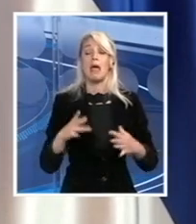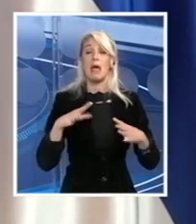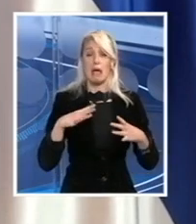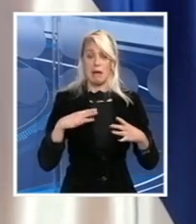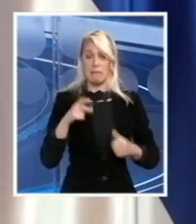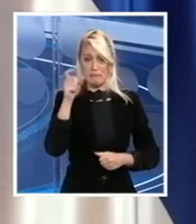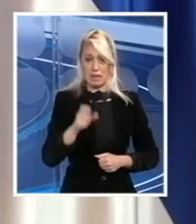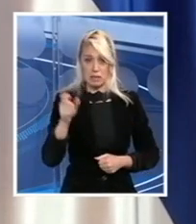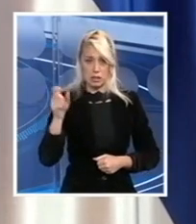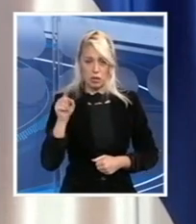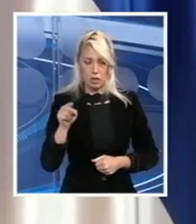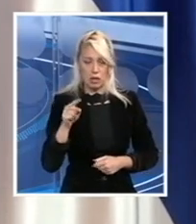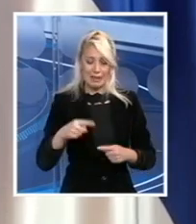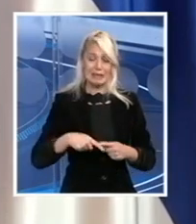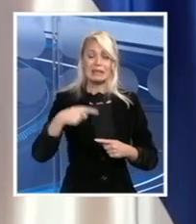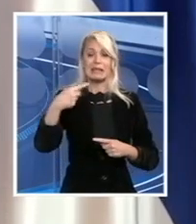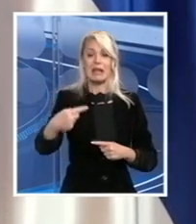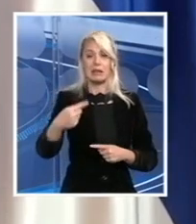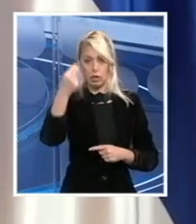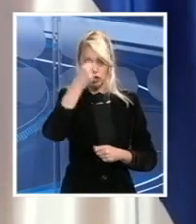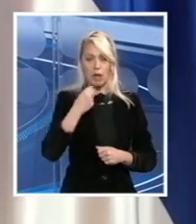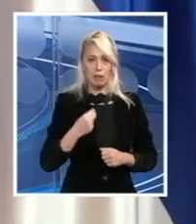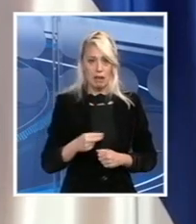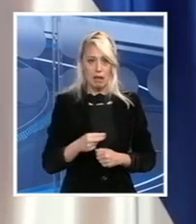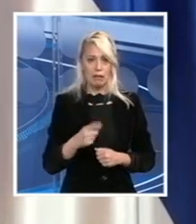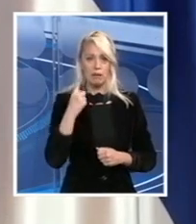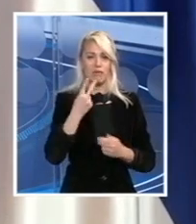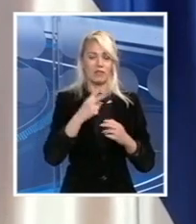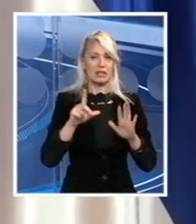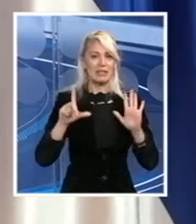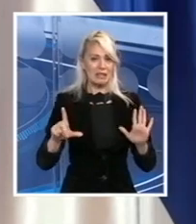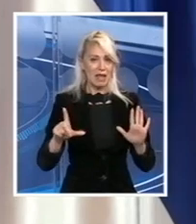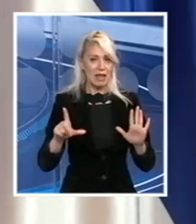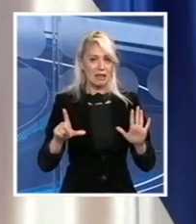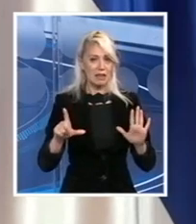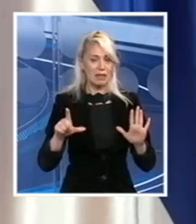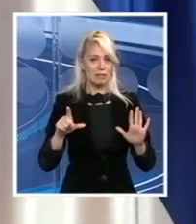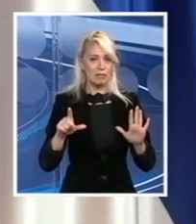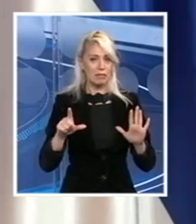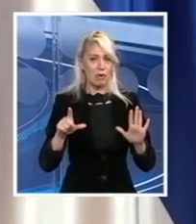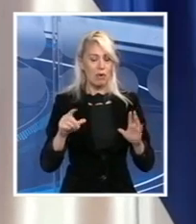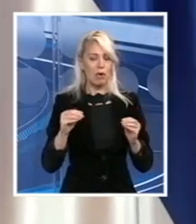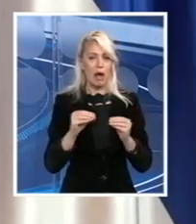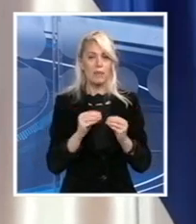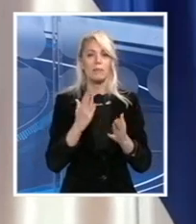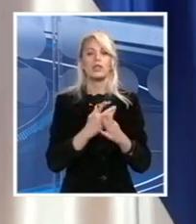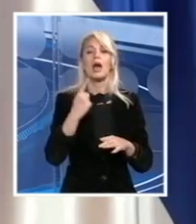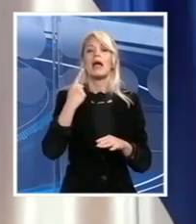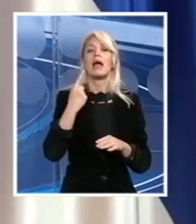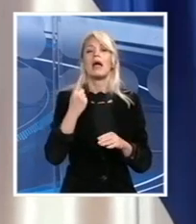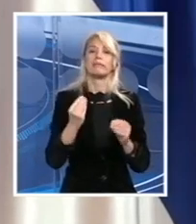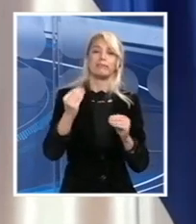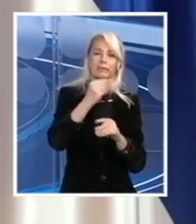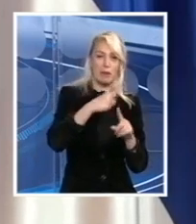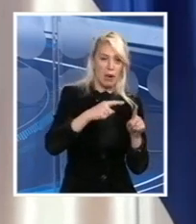penzioneri od sledeće nedelje, znači od 27. imati jedan sat u tom istom intervalu